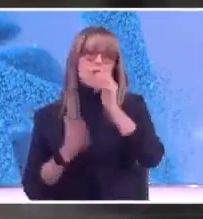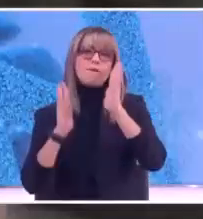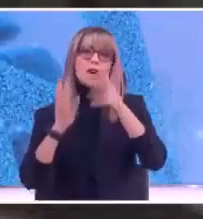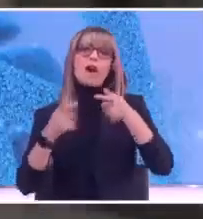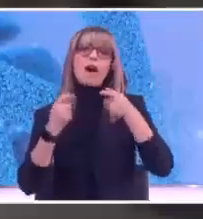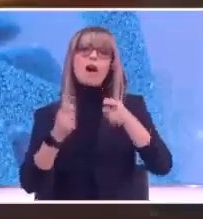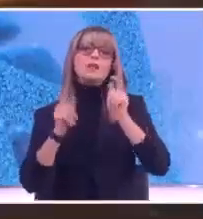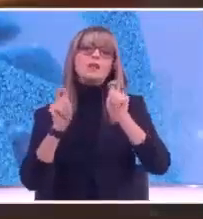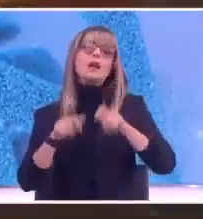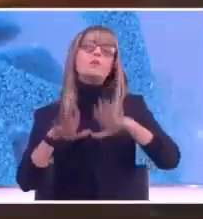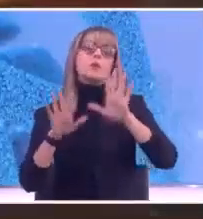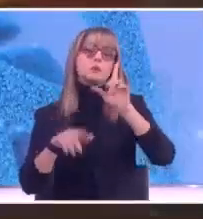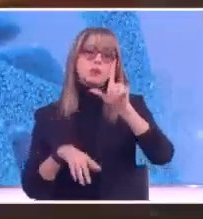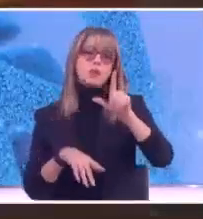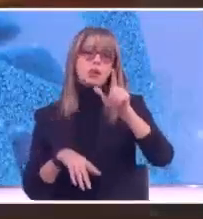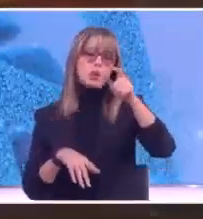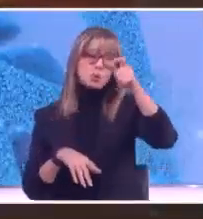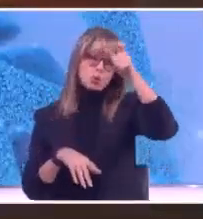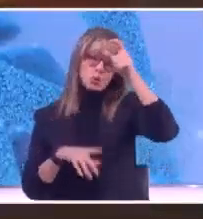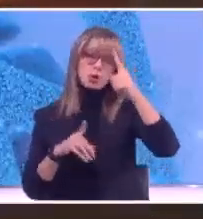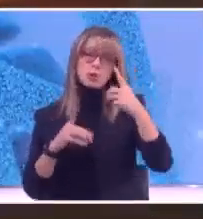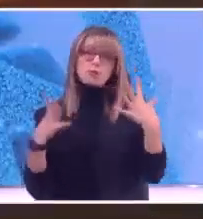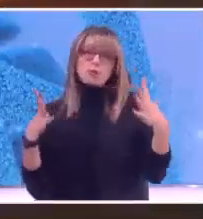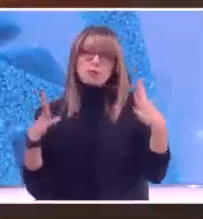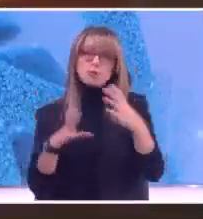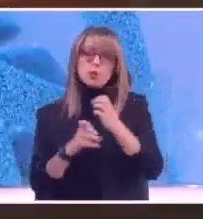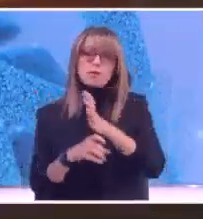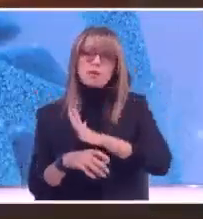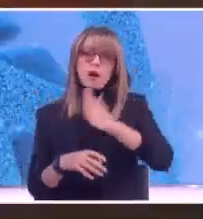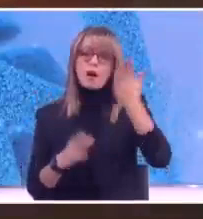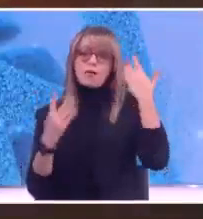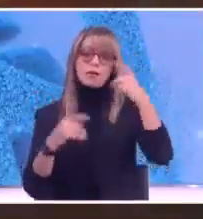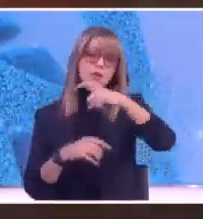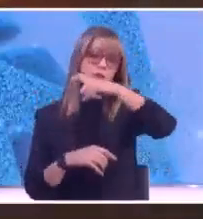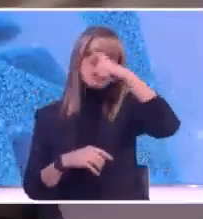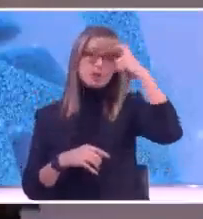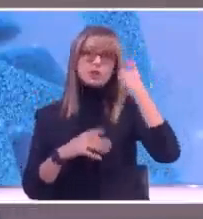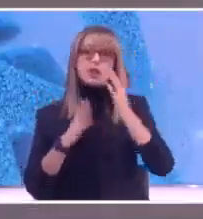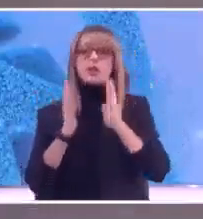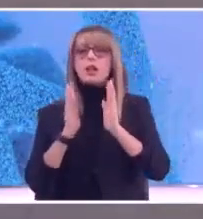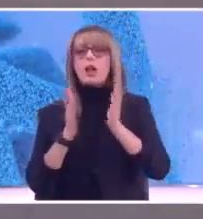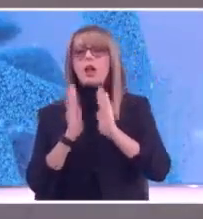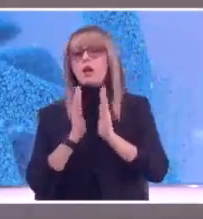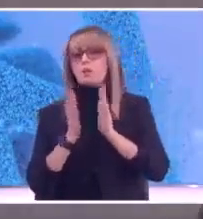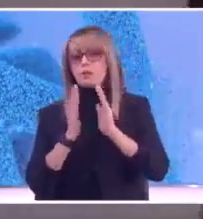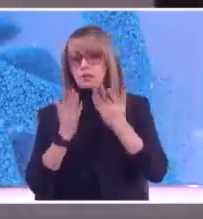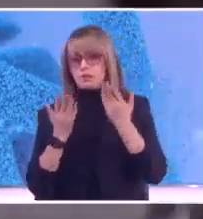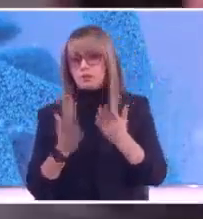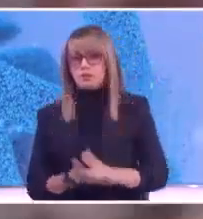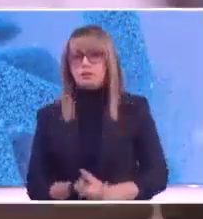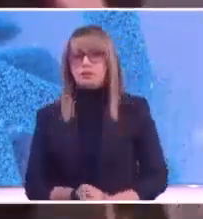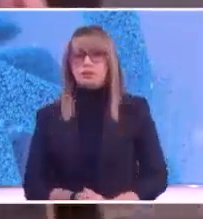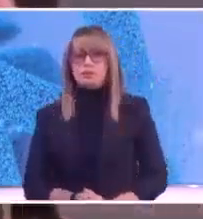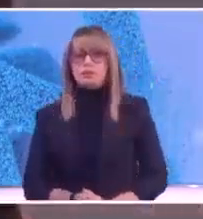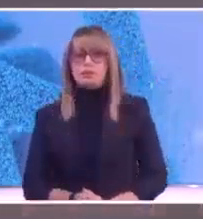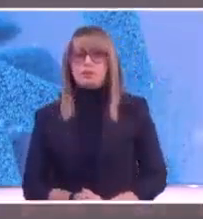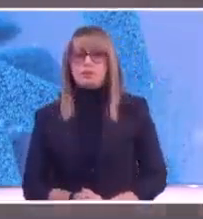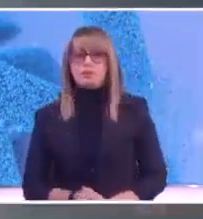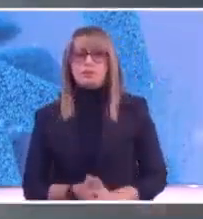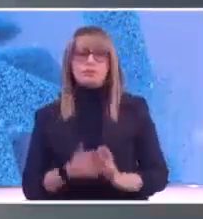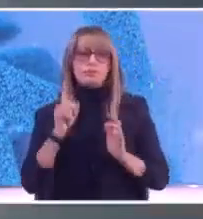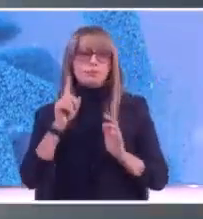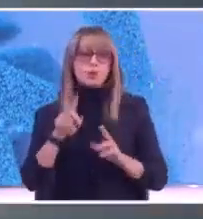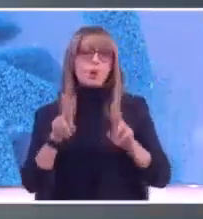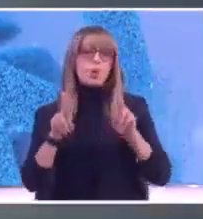kullanmamız gerekiyor. Türkiye kurak bir dönem geçiriyor. Hava sıcaklığı uzun süredir mevsim normallerinin üzerinde. Batıdan